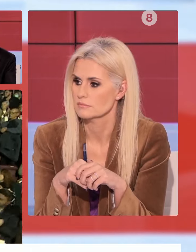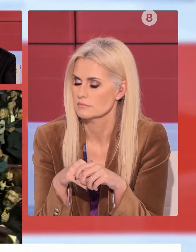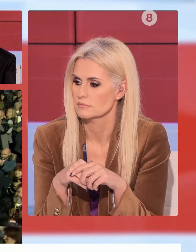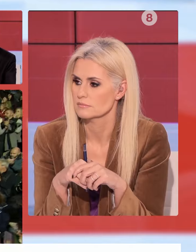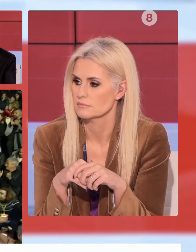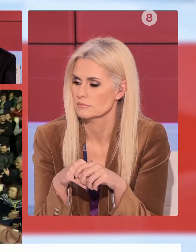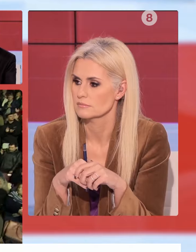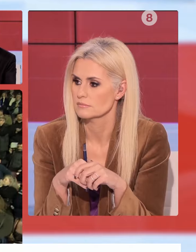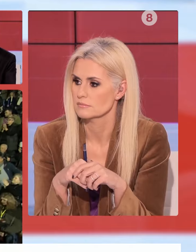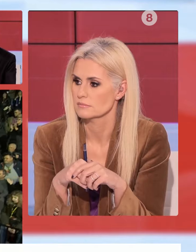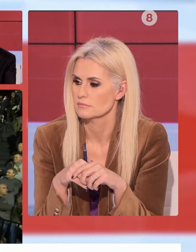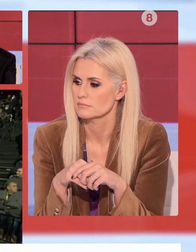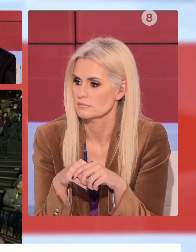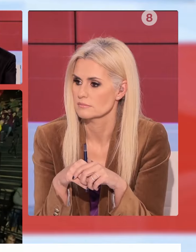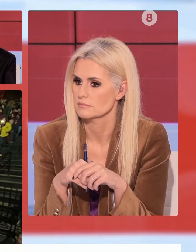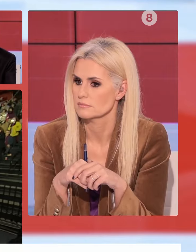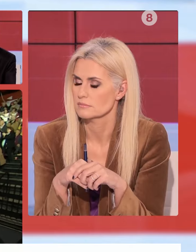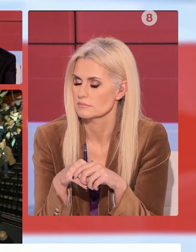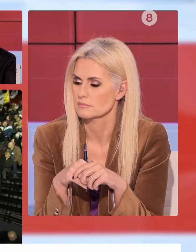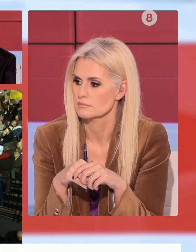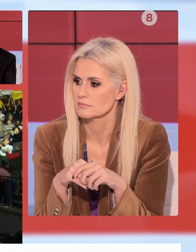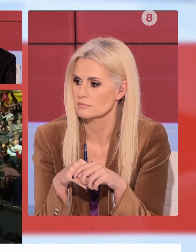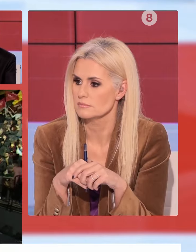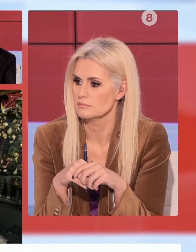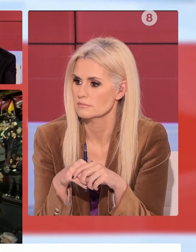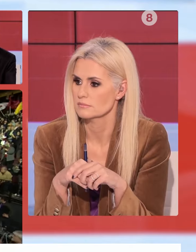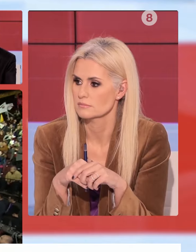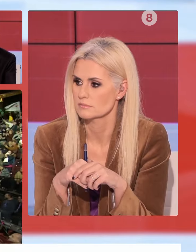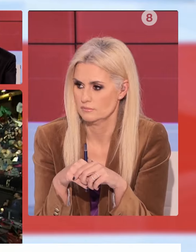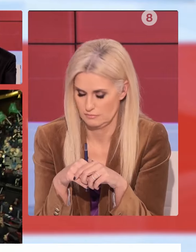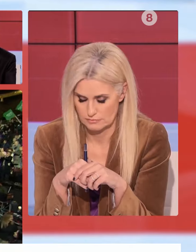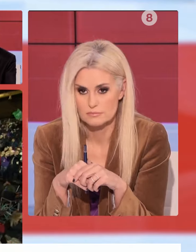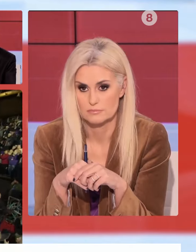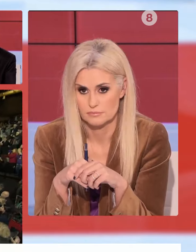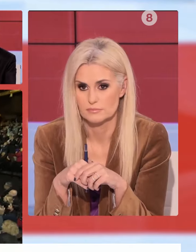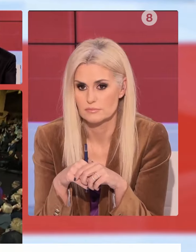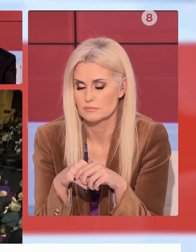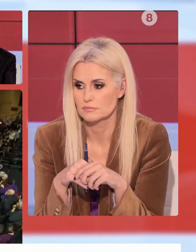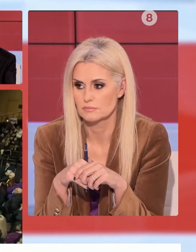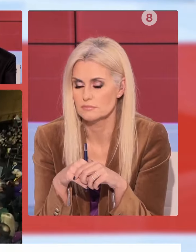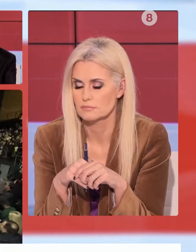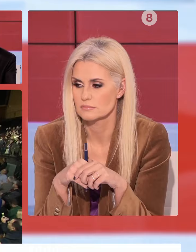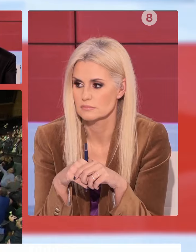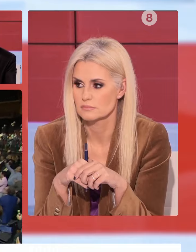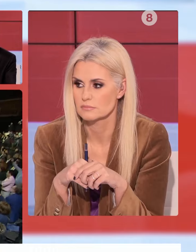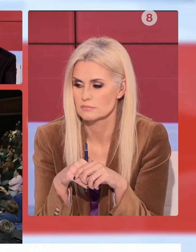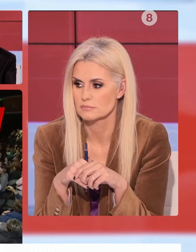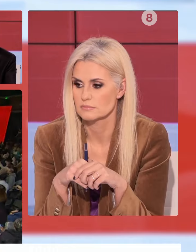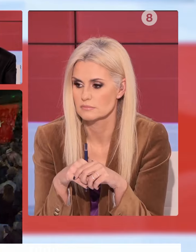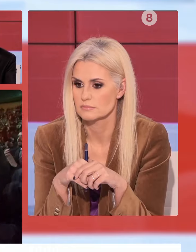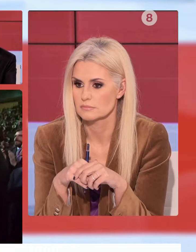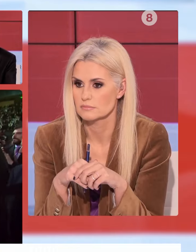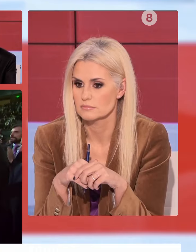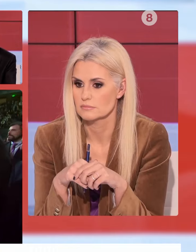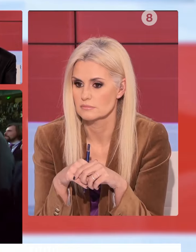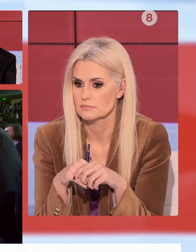το πολιτικό κλίμα στο εσωτερικό του κατά τη διάρκεια της προεκλογικής περίοδου. Το είδαμε και στην. Γιατί το είχαμε και μέχρι ακριβώς, τώρα. Το είδαμε και στην προηγούμενη